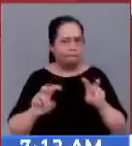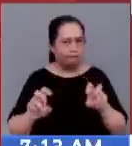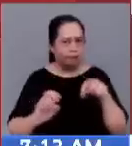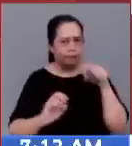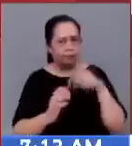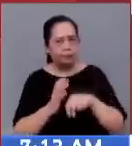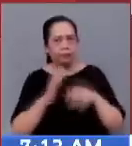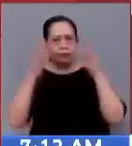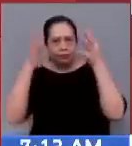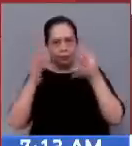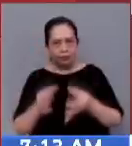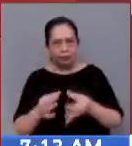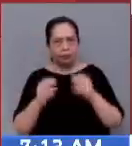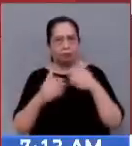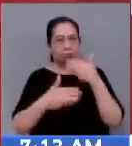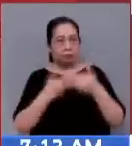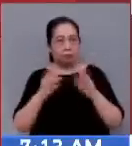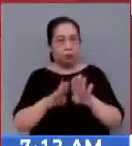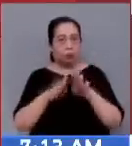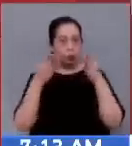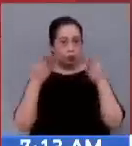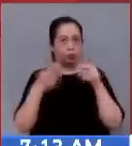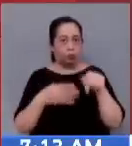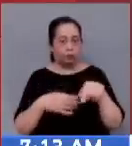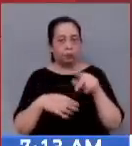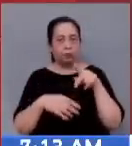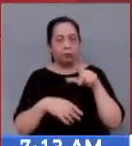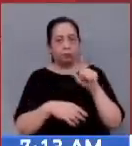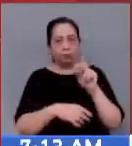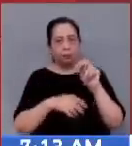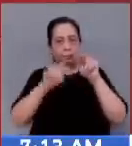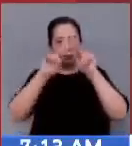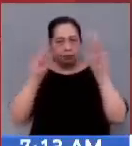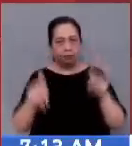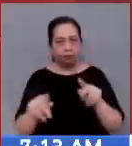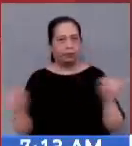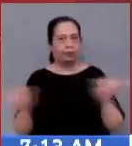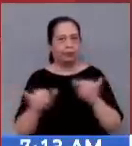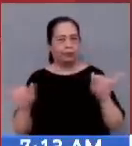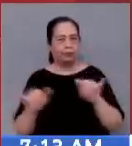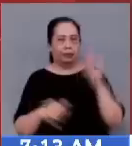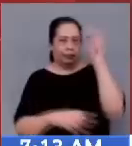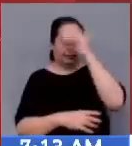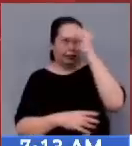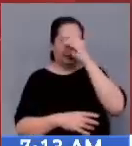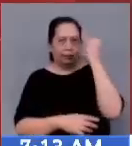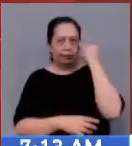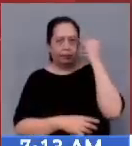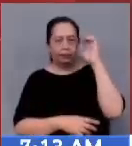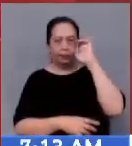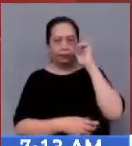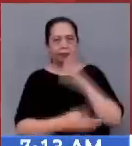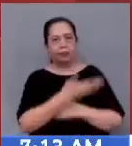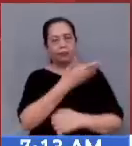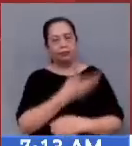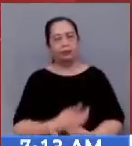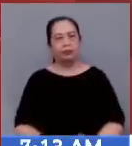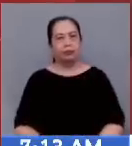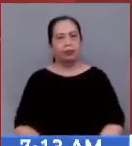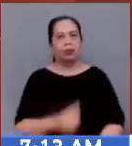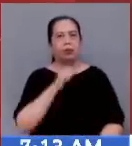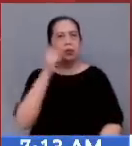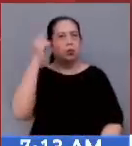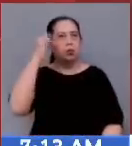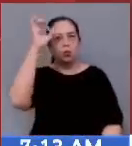ang pag-operate ng nasabing planta. Dahil din ang pananaw ni Jesse Espinosa, hindi lang daw dapat pakinabang isipin kundi pati